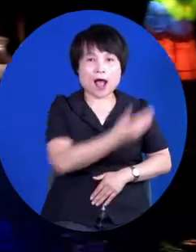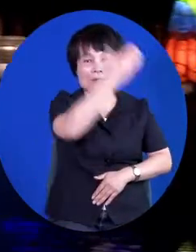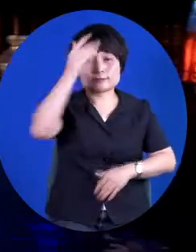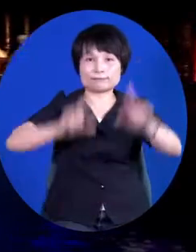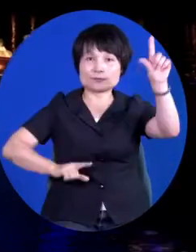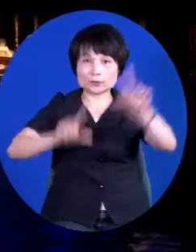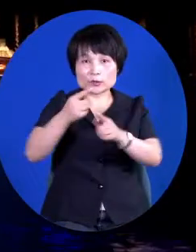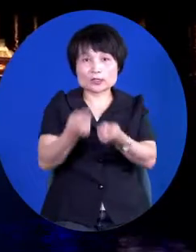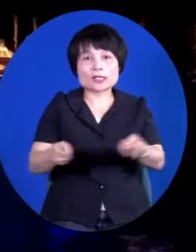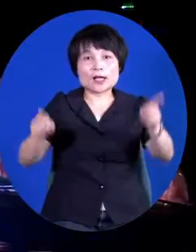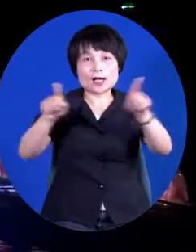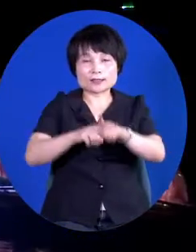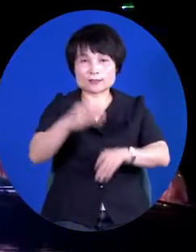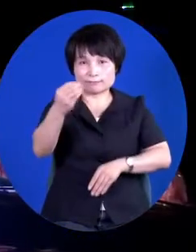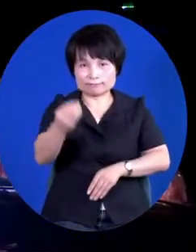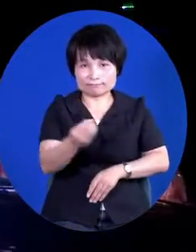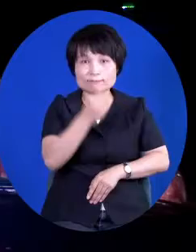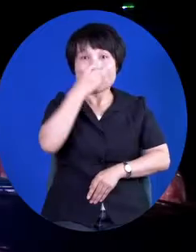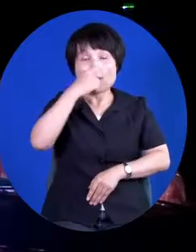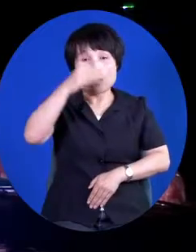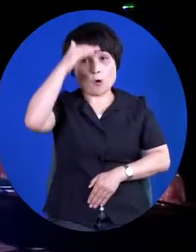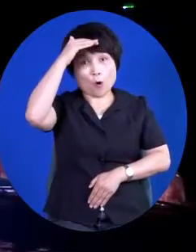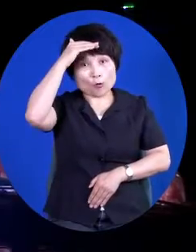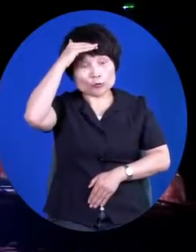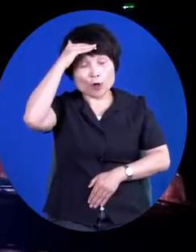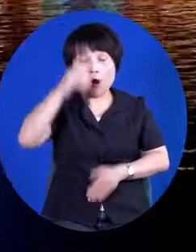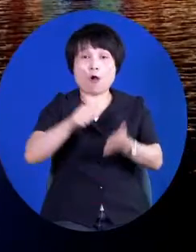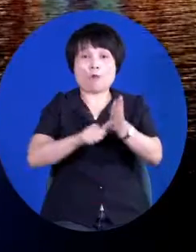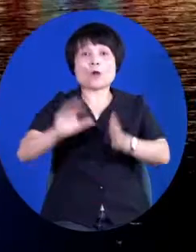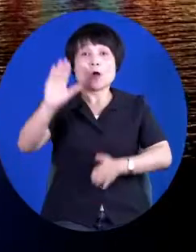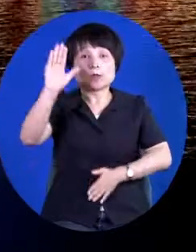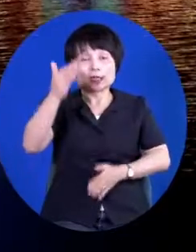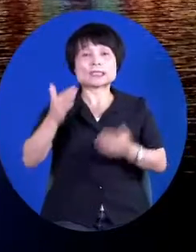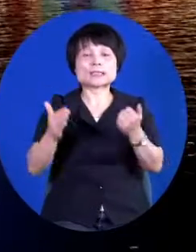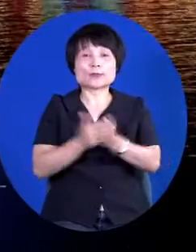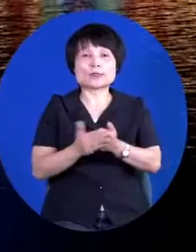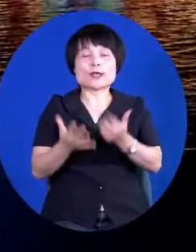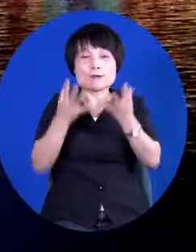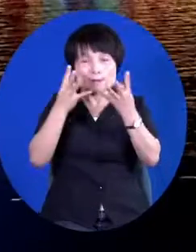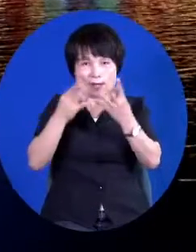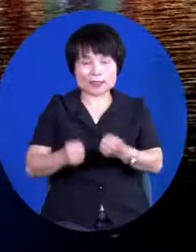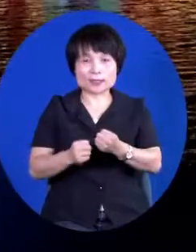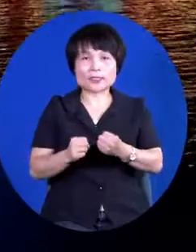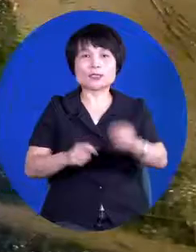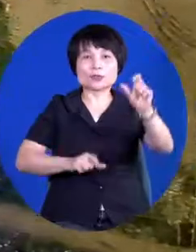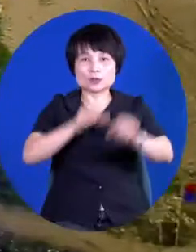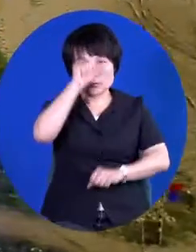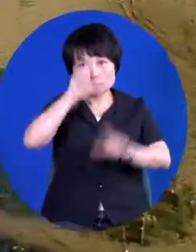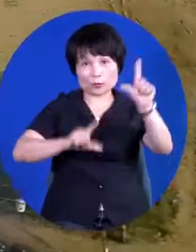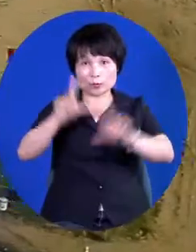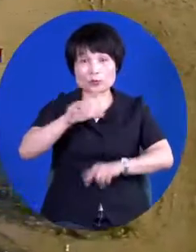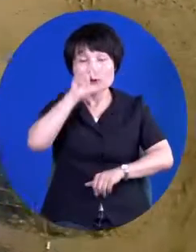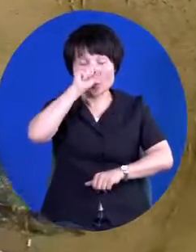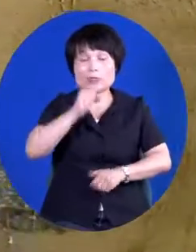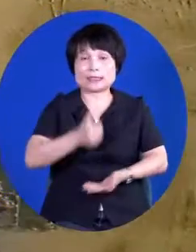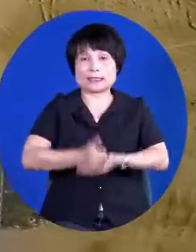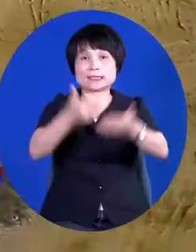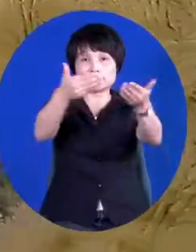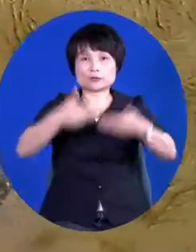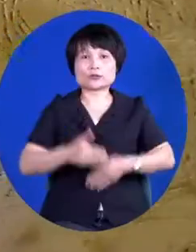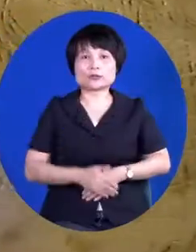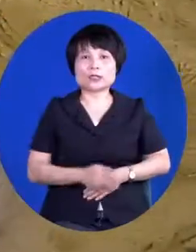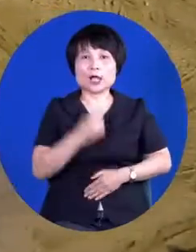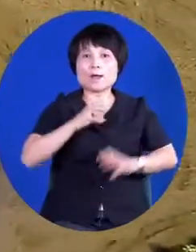함께 또 하나의 멋스러운 볼거리를 연출해 많은 관광객들에게 호응을 얻고 있습니다. 시 관계자는